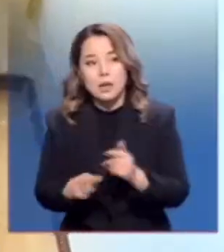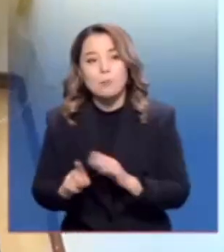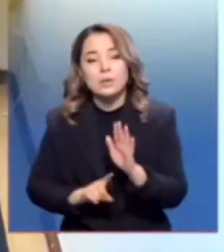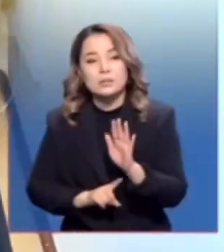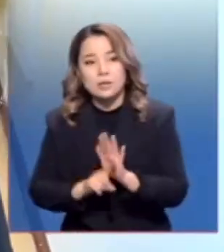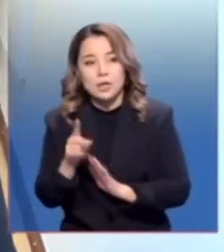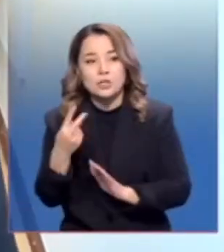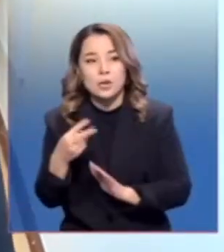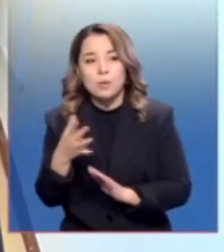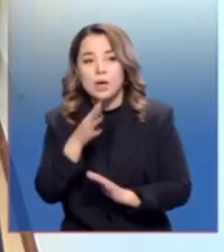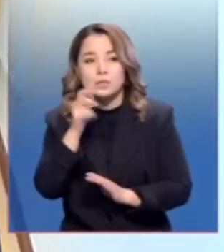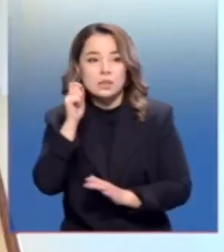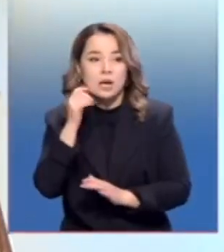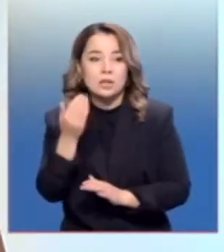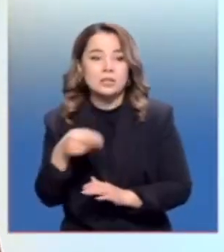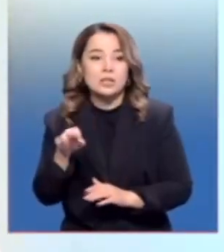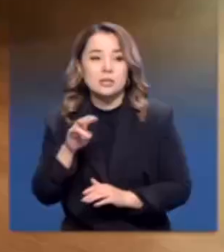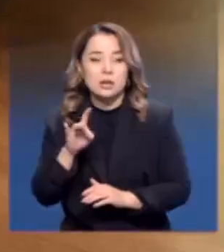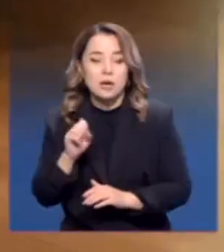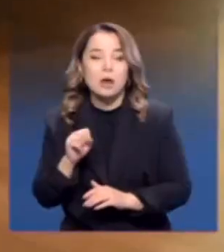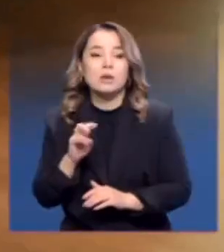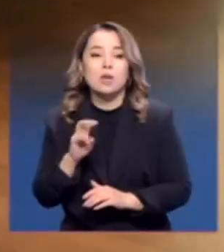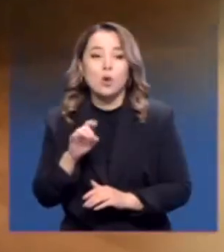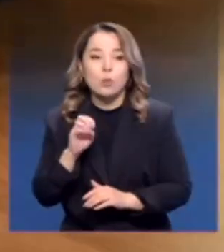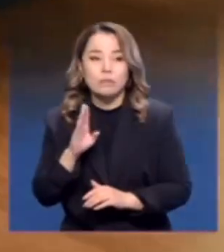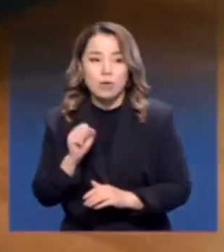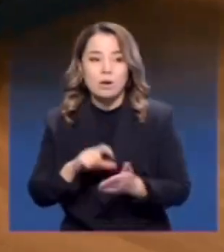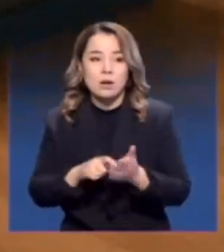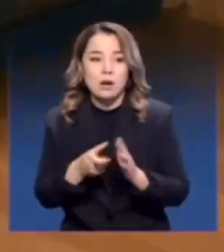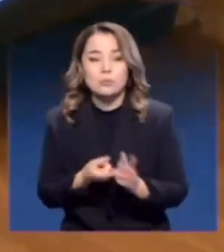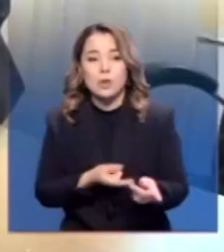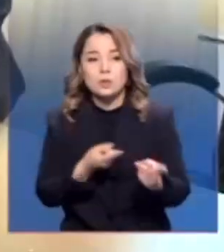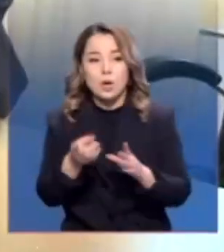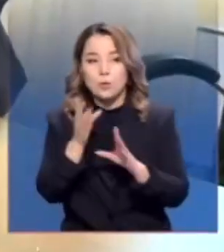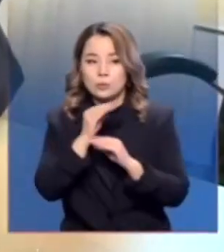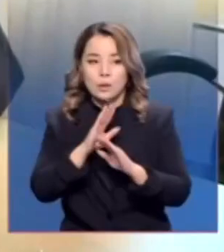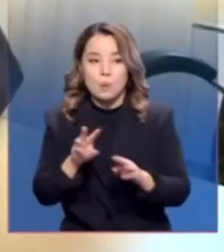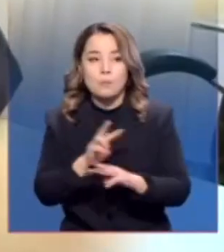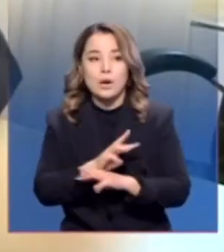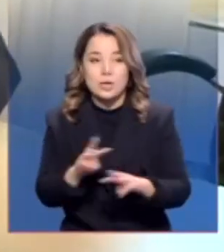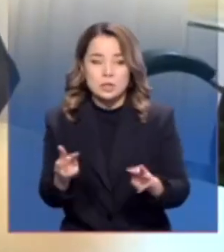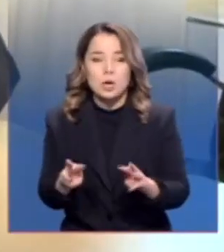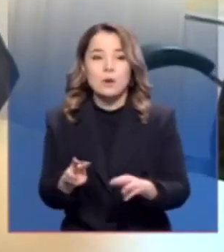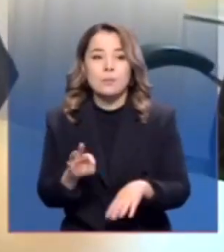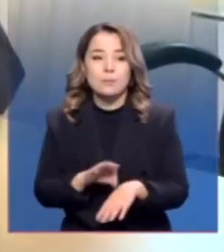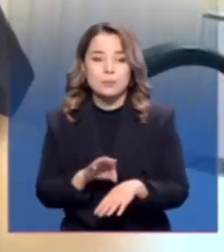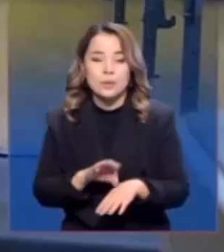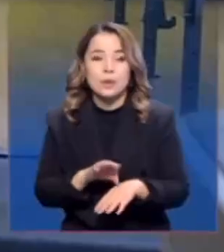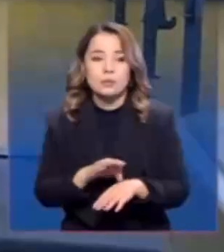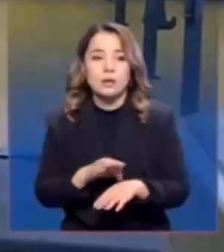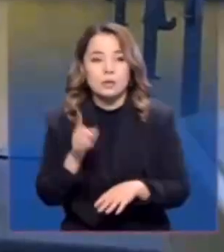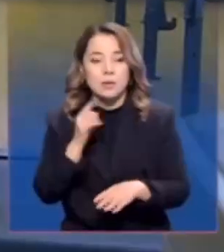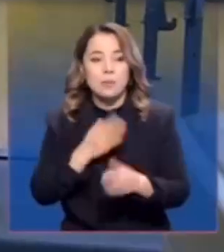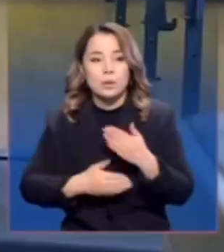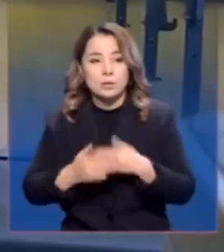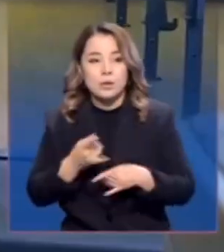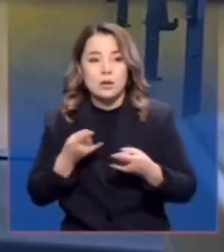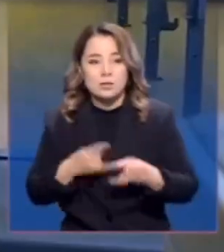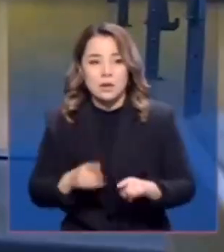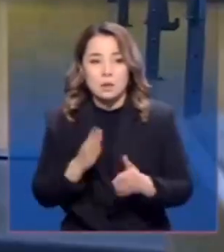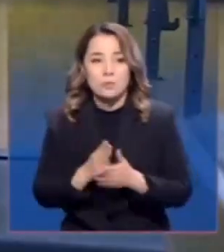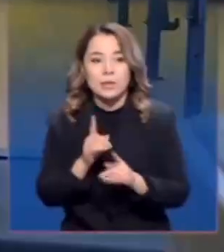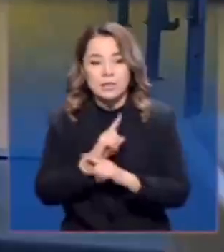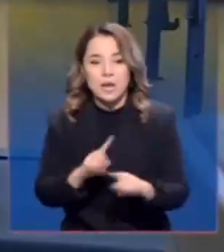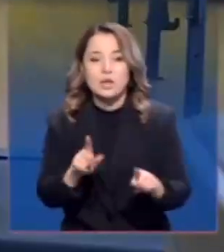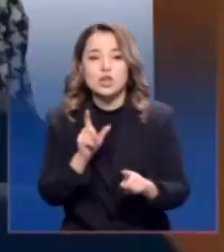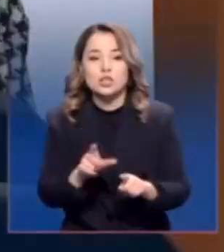бастадым. 25 жастағы депутат Динара Наумова да кабинетін жайғастырып үлгермеді. Мәжілісмен сала ауруымен дүниеге келген. Динара өзі сияқты